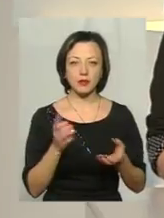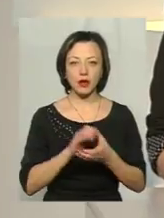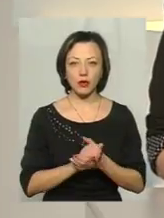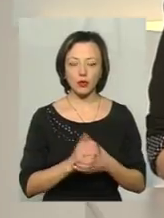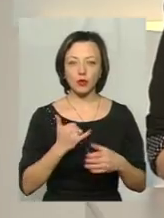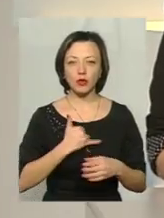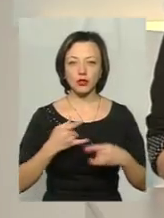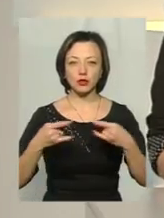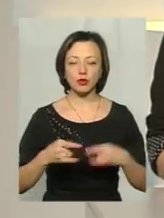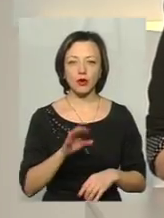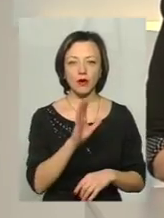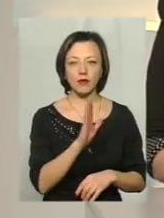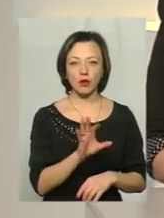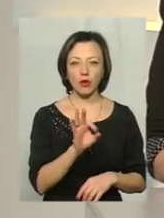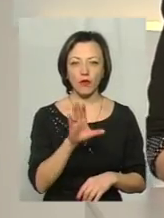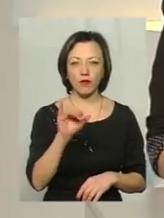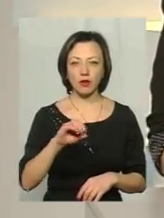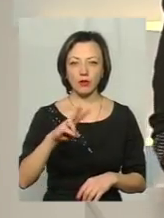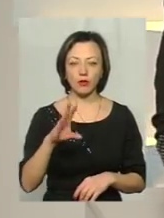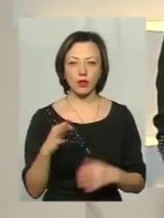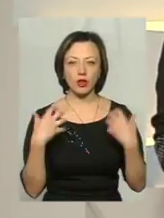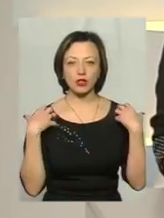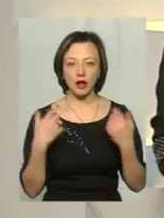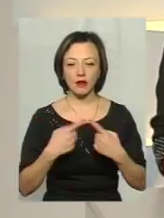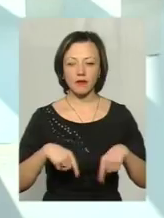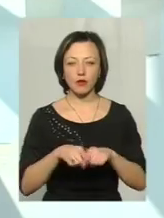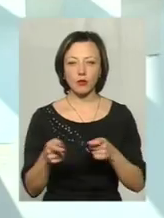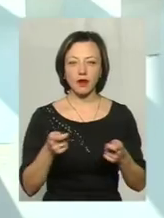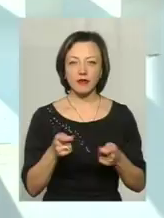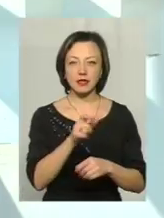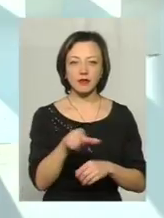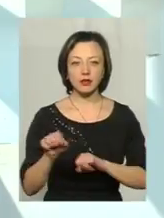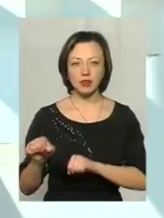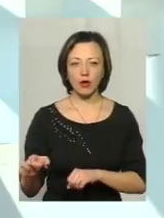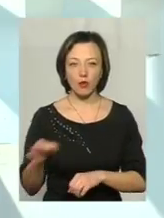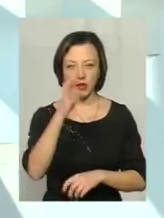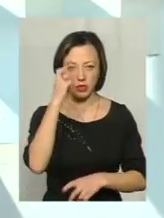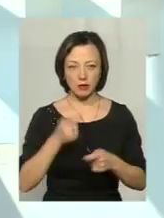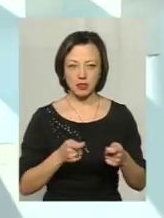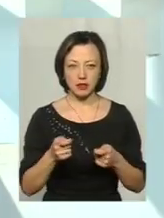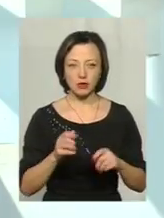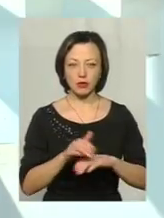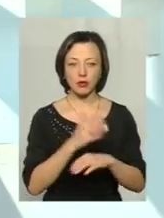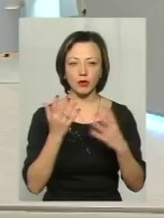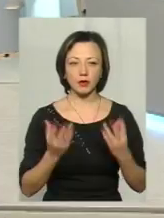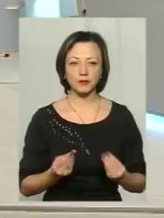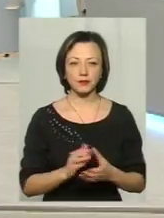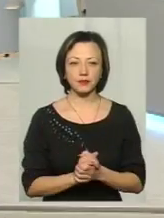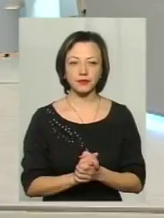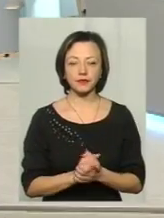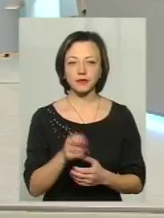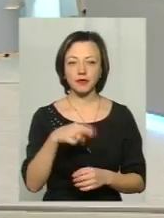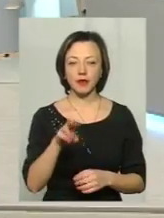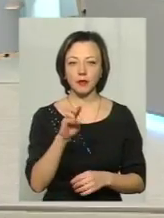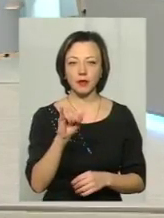студії сьогодні Віктор Овідько, начальник відділу управління з питань цивільного захисту Хмельницької облдержадміністрації. Доброго дня. Доброго дня. Та